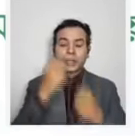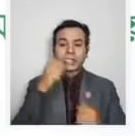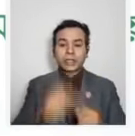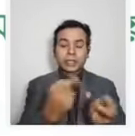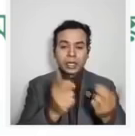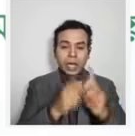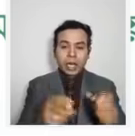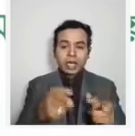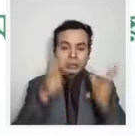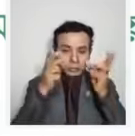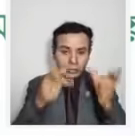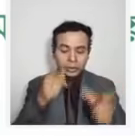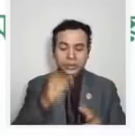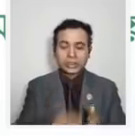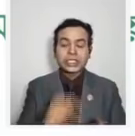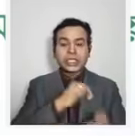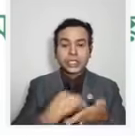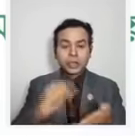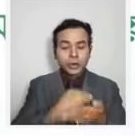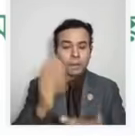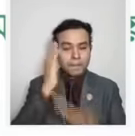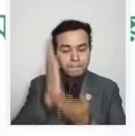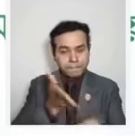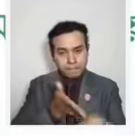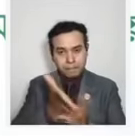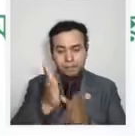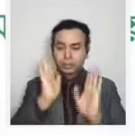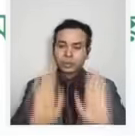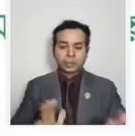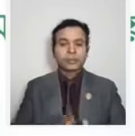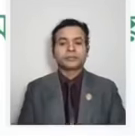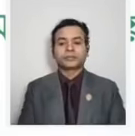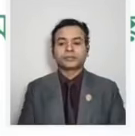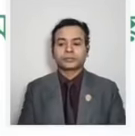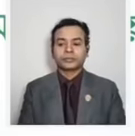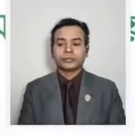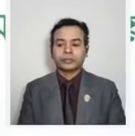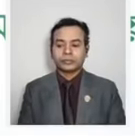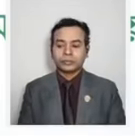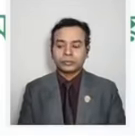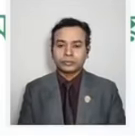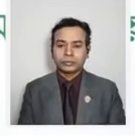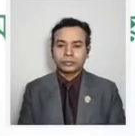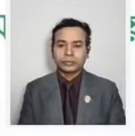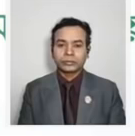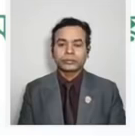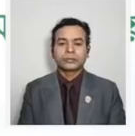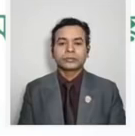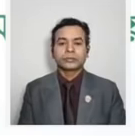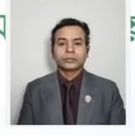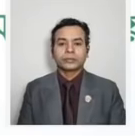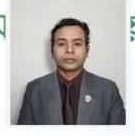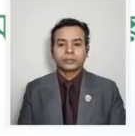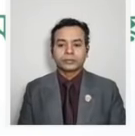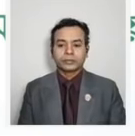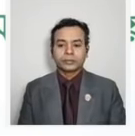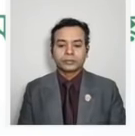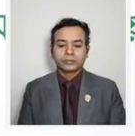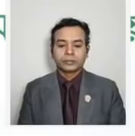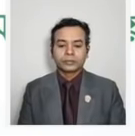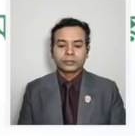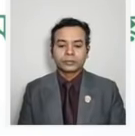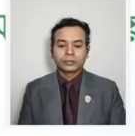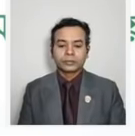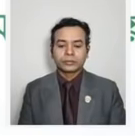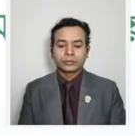তারা কোয়ারেন্টাইনের শর্তগুলো কঠোরভাবে মানবেন, যারা আইসোলেশনে আছেন আইসোলেশনের নিয়মগুলো তারা মেনে চলবেন।